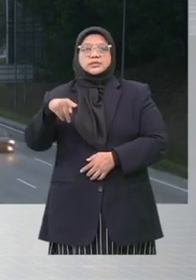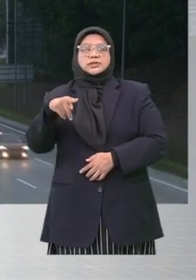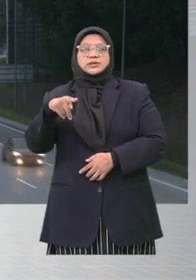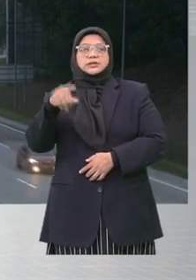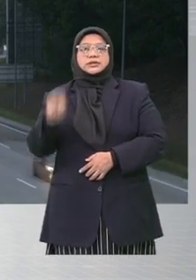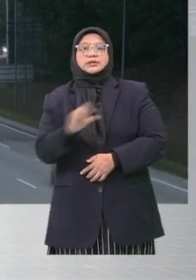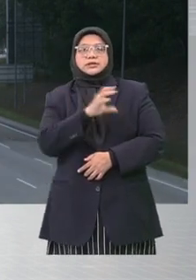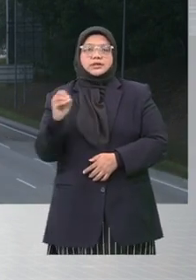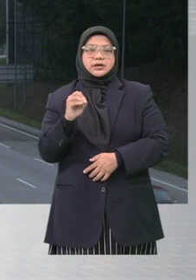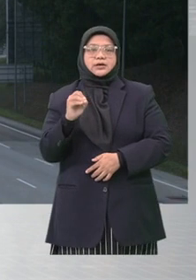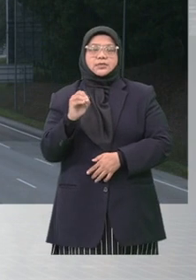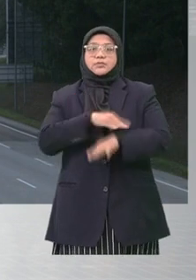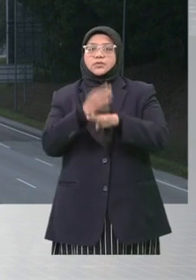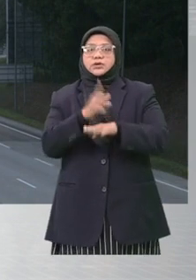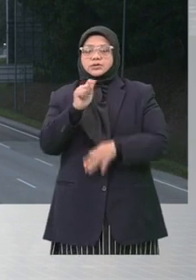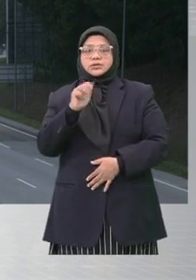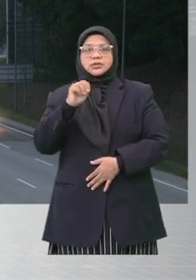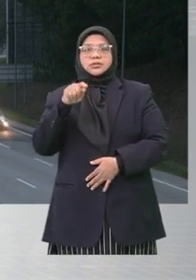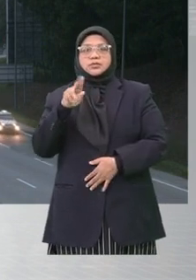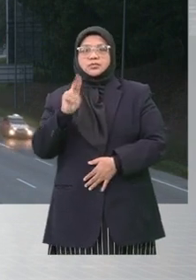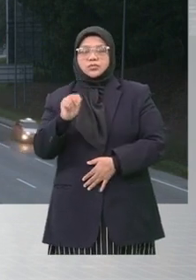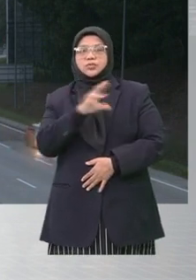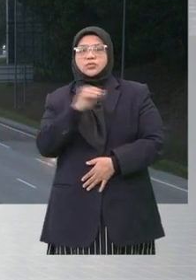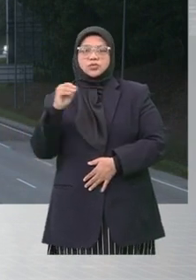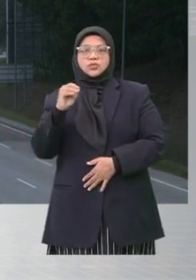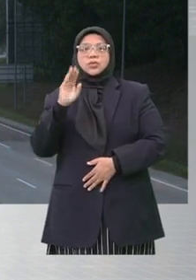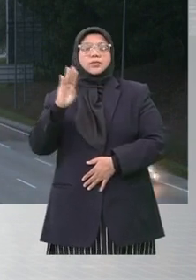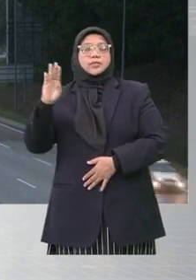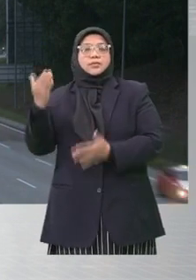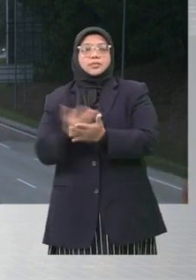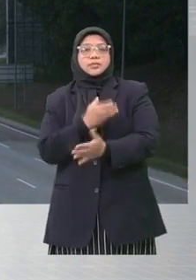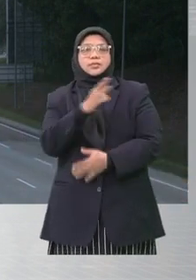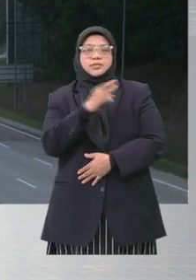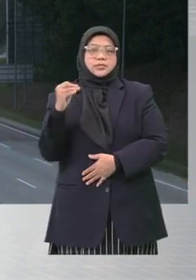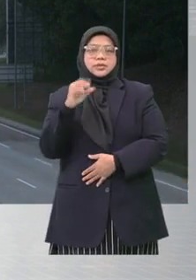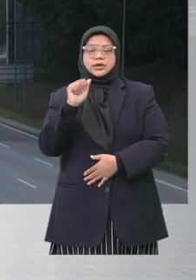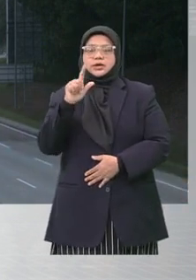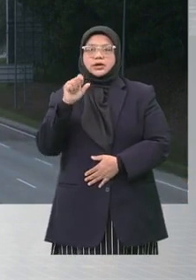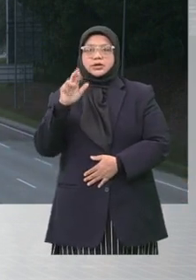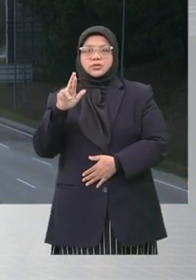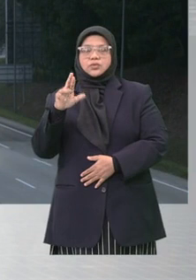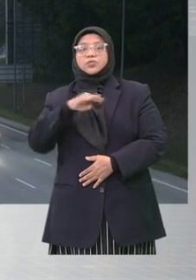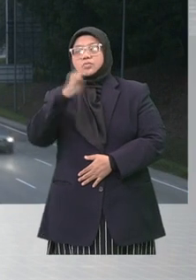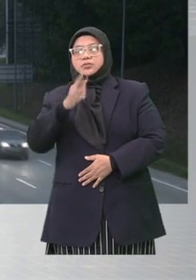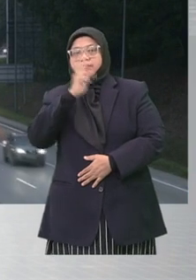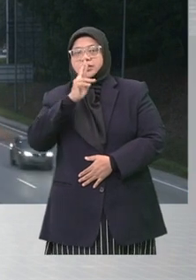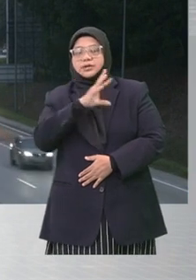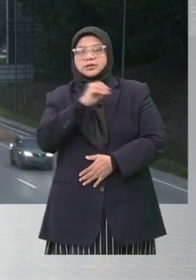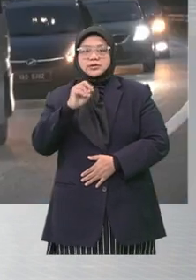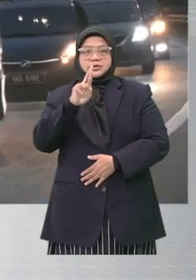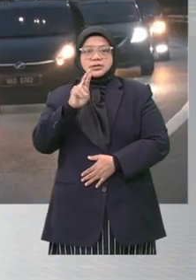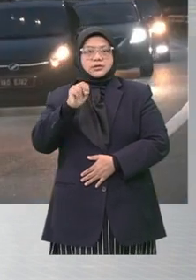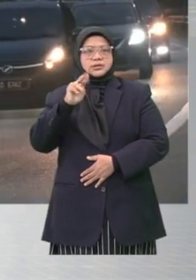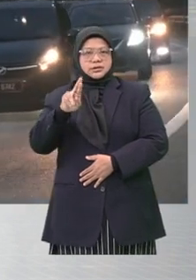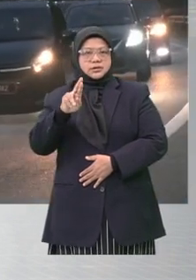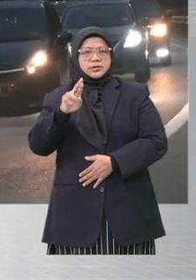Bukit Tambun menuju ke Jawi, dari Jawi ke Bandar Baru, dari hentian sebelah Alu Pongsu ke Bukit Merah, dari RNR Bukit Merah menuju